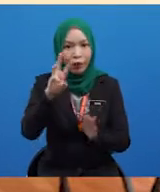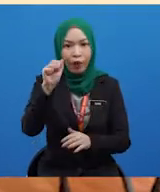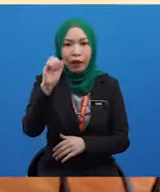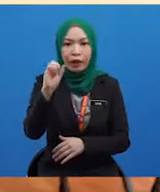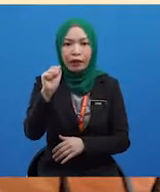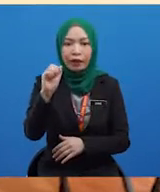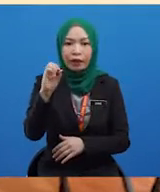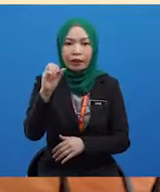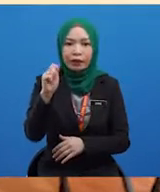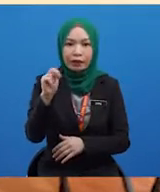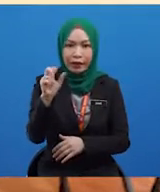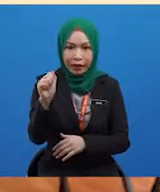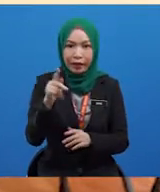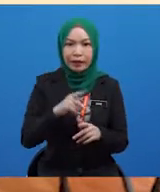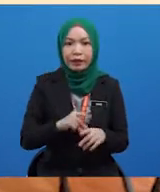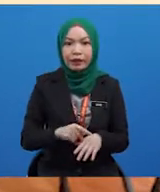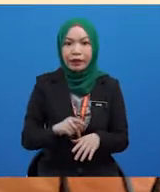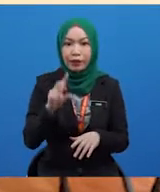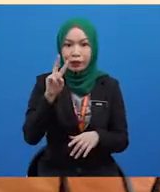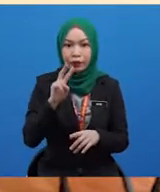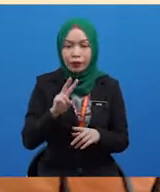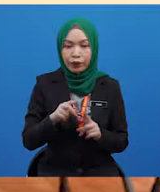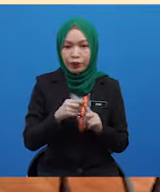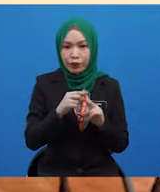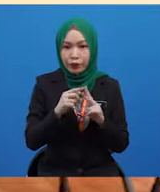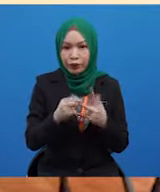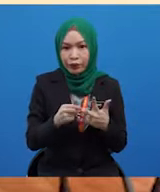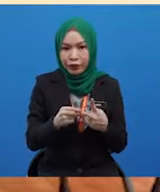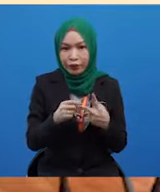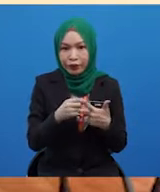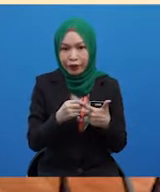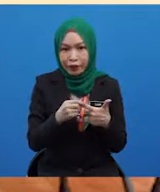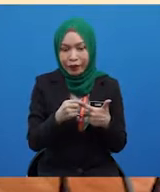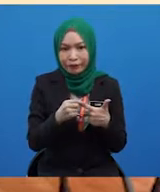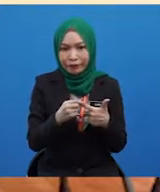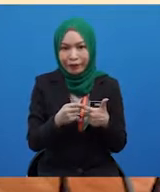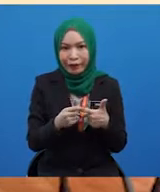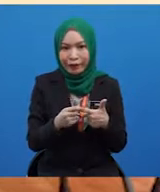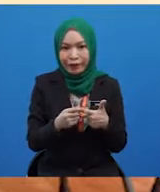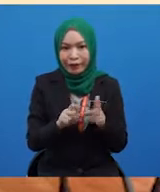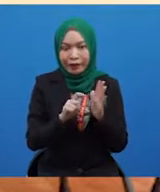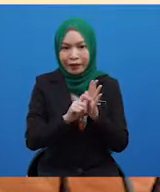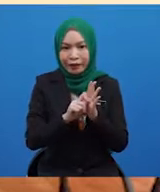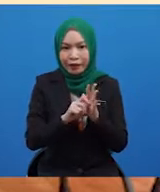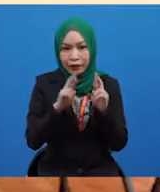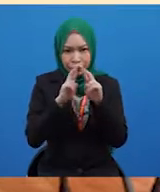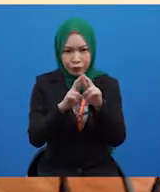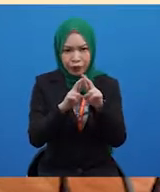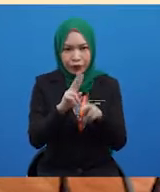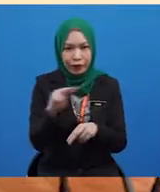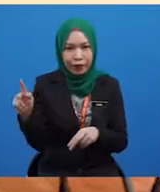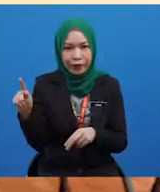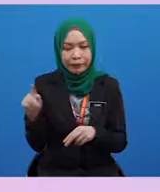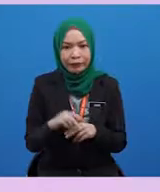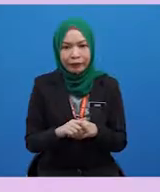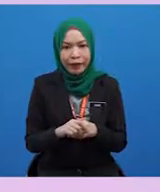iaitu penanda rujukan. Jika pelajar-pelajar perasan, semasa cikgu membincangkan ciri kohesi, cikgu ada